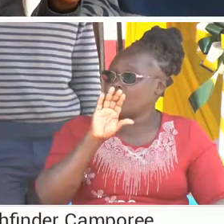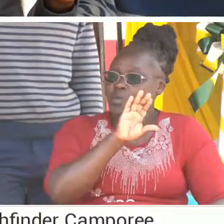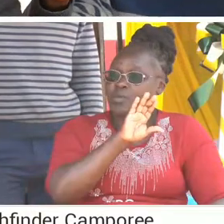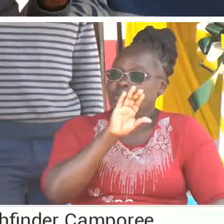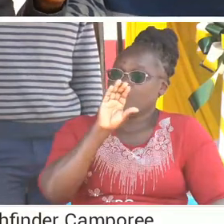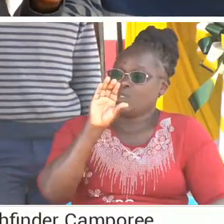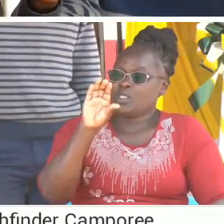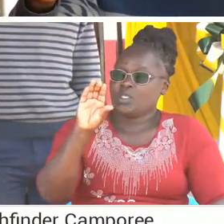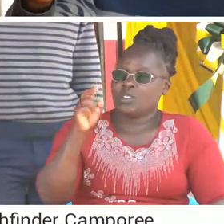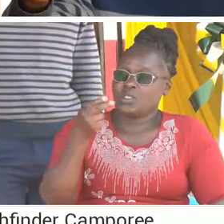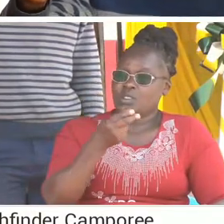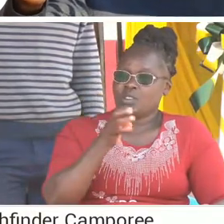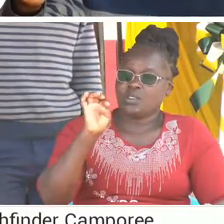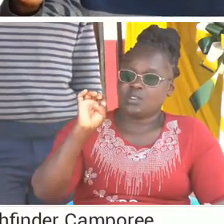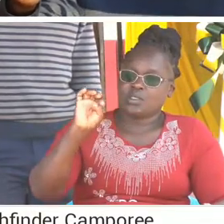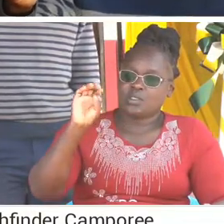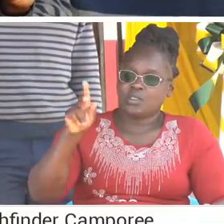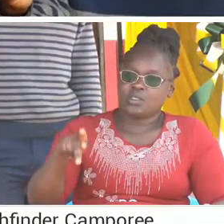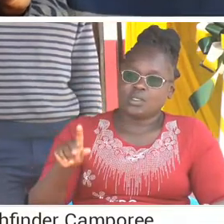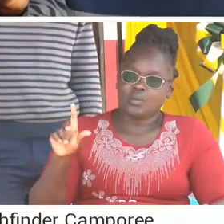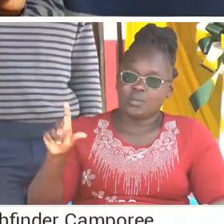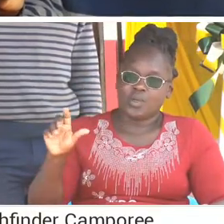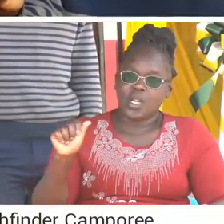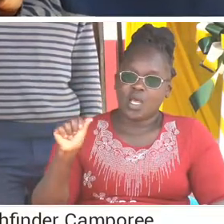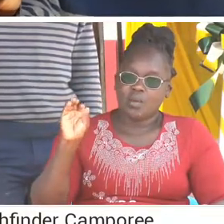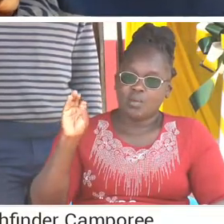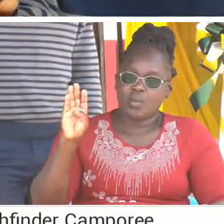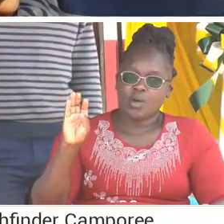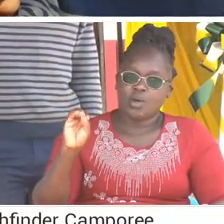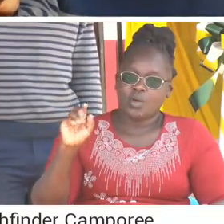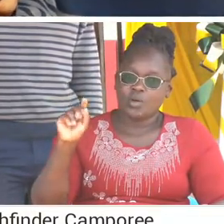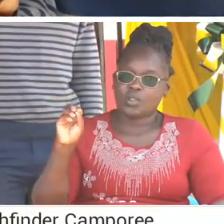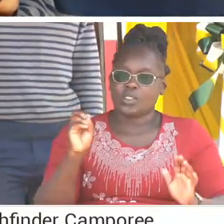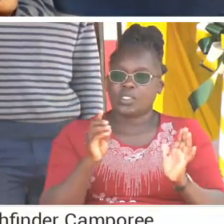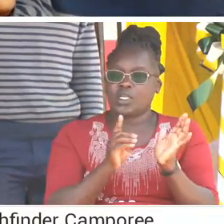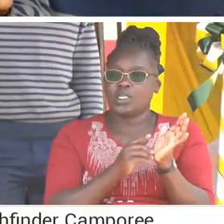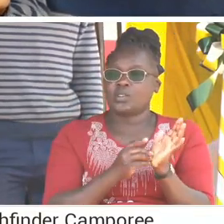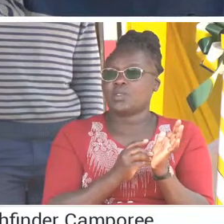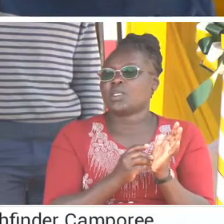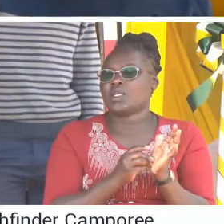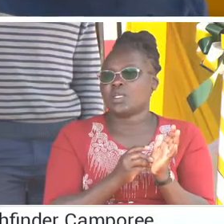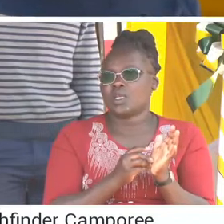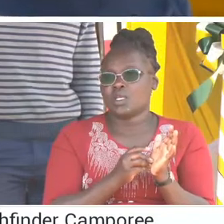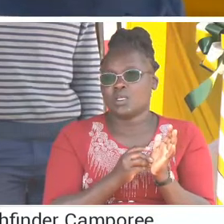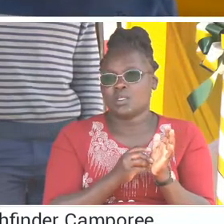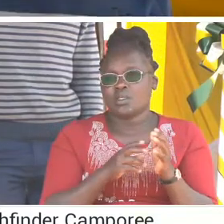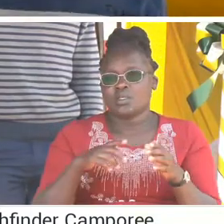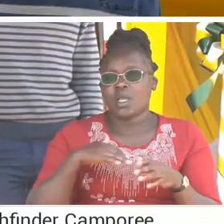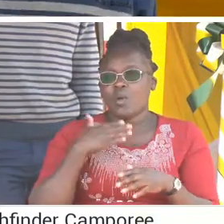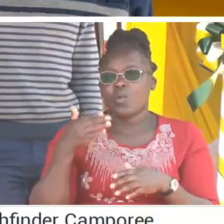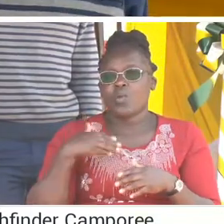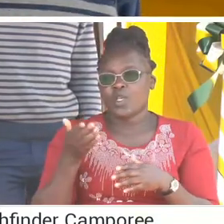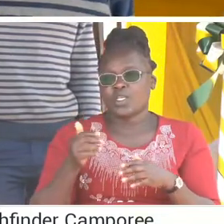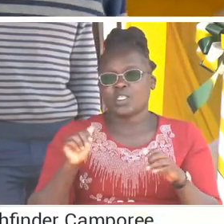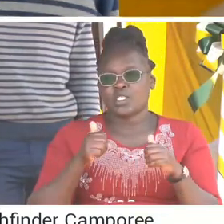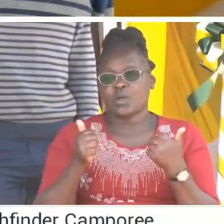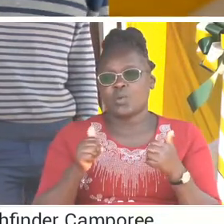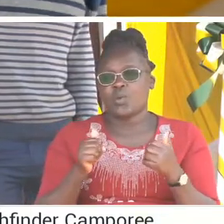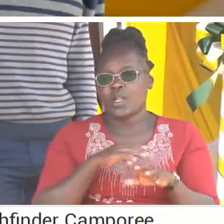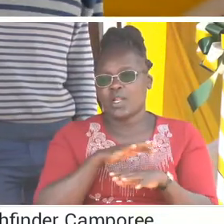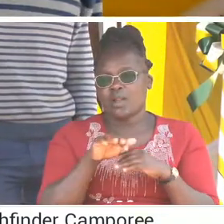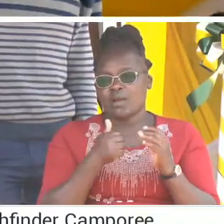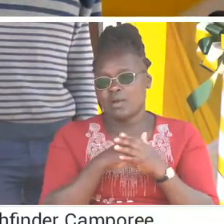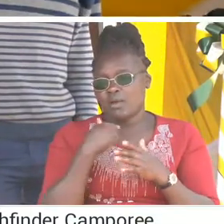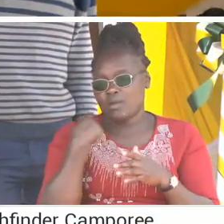laheri wanafunzi wote ambao walikuwa hapa mambo ya Camporee.